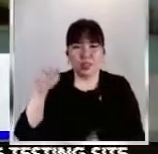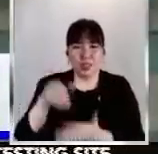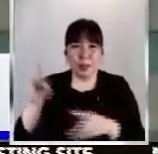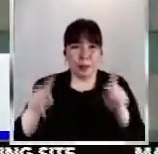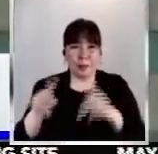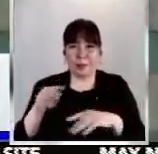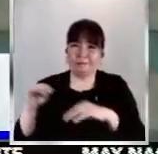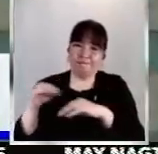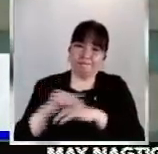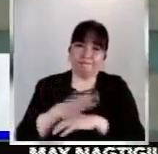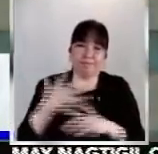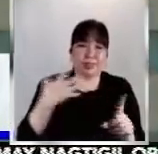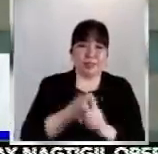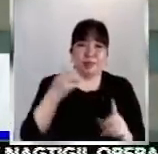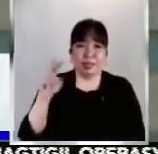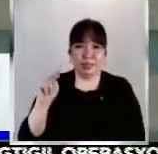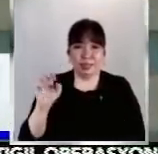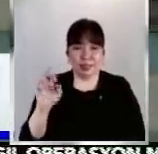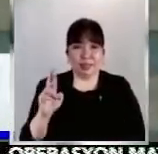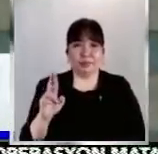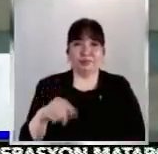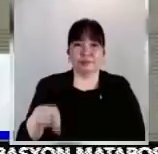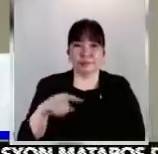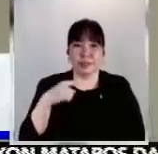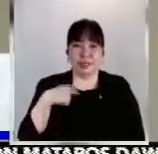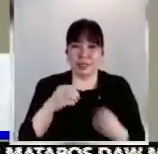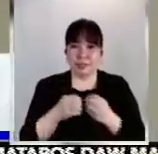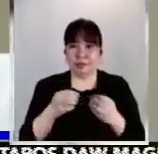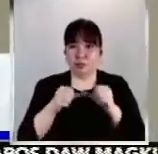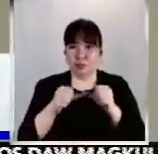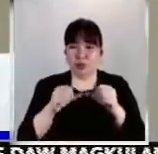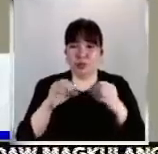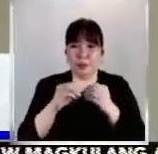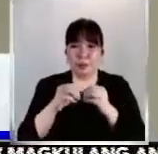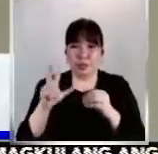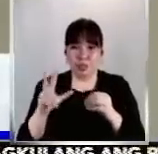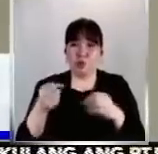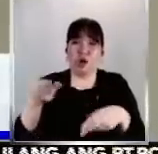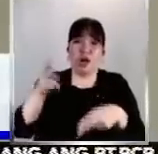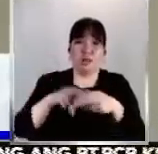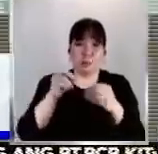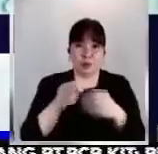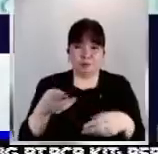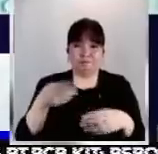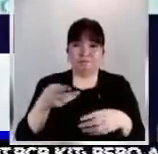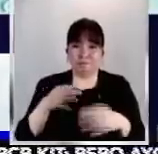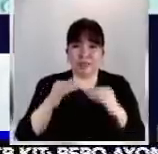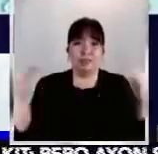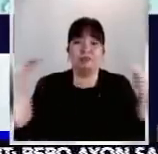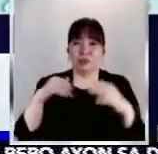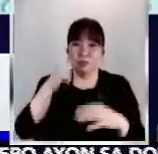lang. Inaasahang darami pa yan habang tumatagal ang Alert Level 3 o kung magkakaroon ng dagdag na paghihigpit sa mga susunod na araw.